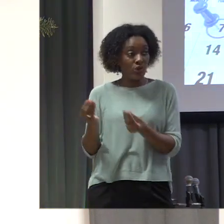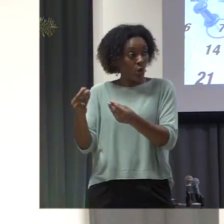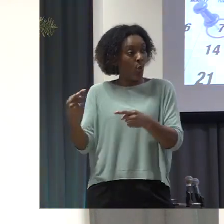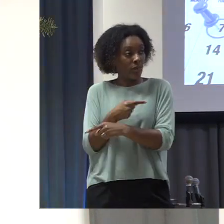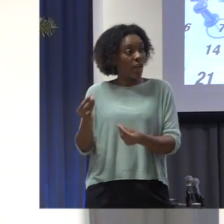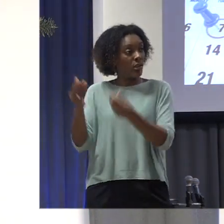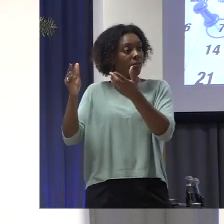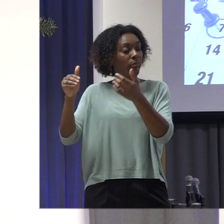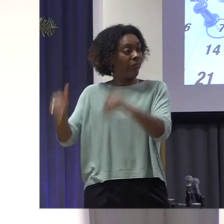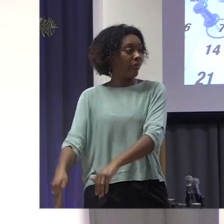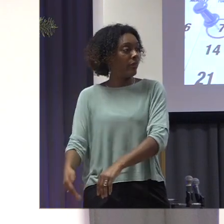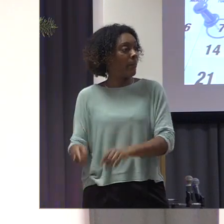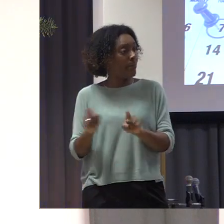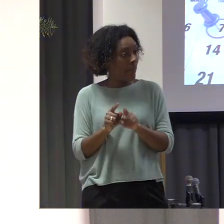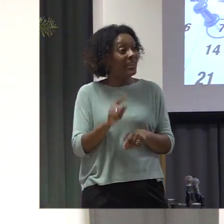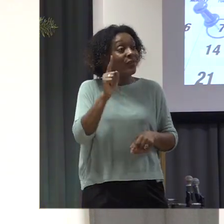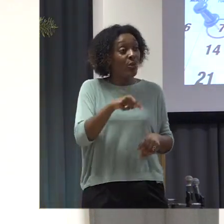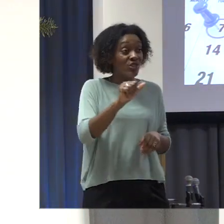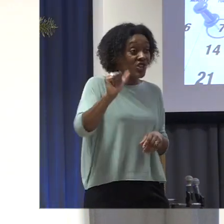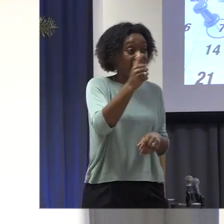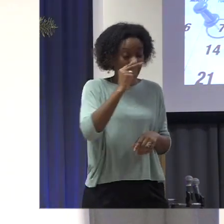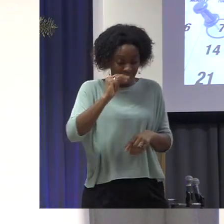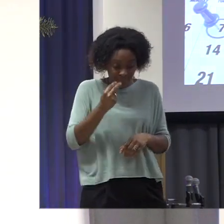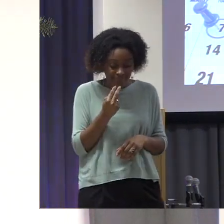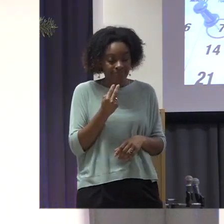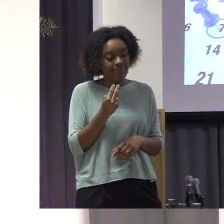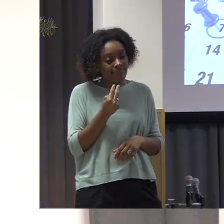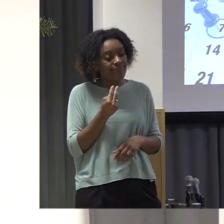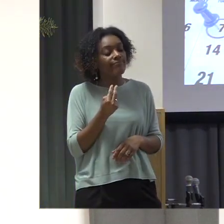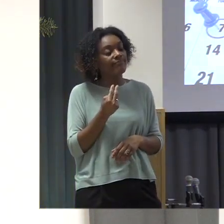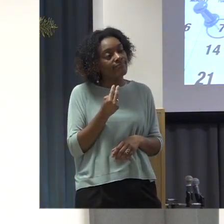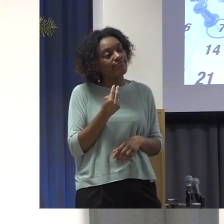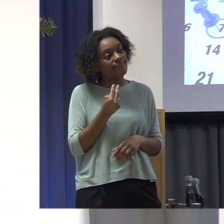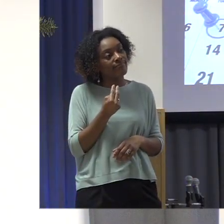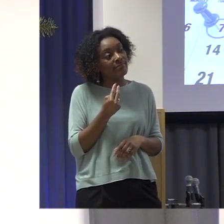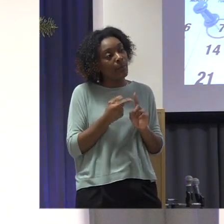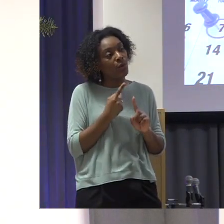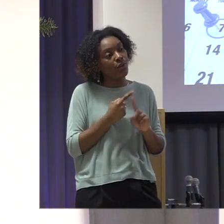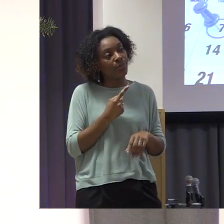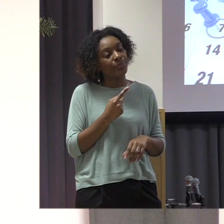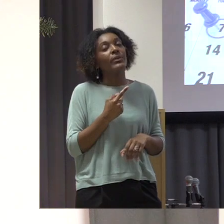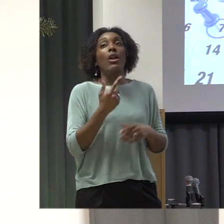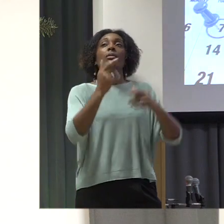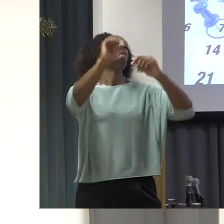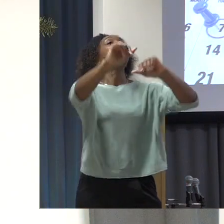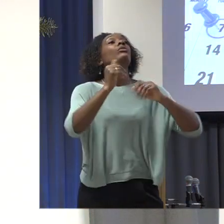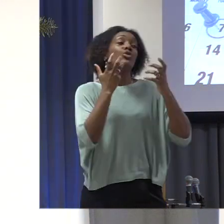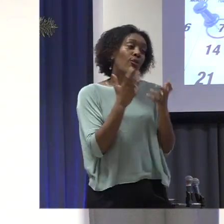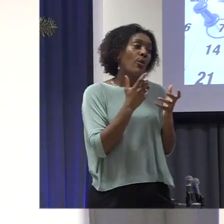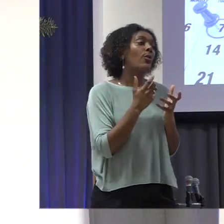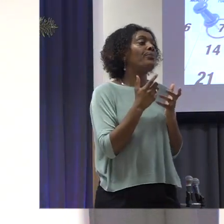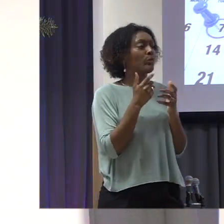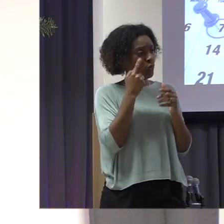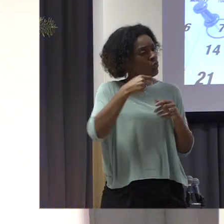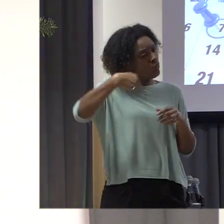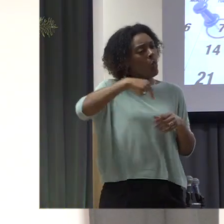les bonnes questions. Pour nous aider à cela, j'aimerais utiliser une lettre de Paul, la lettre